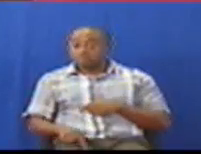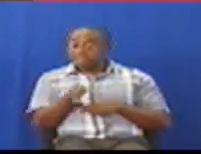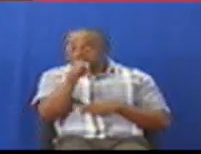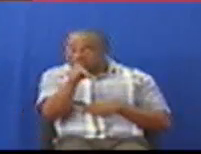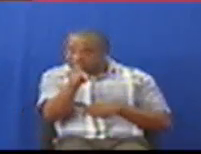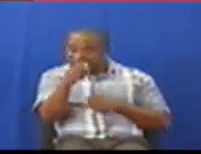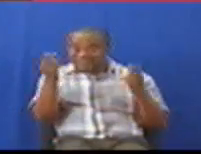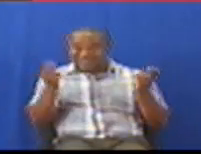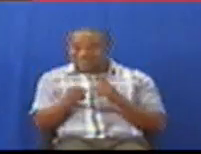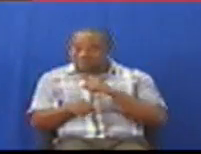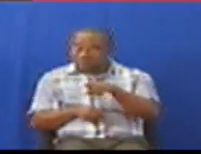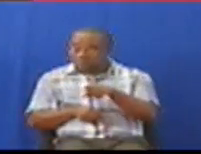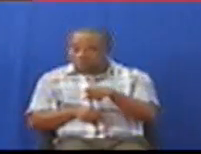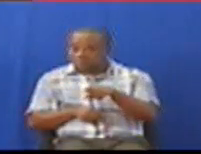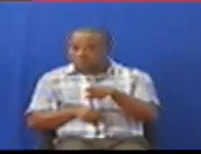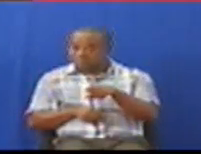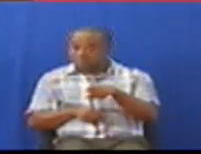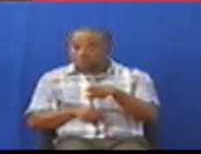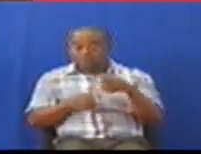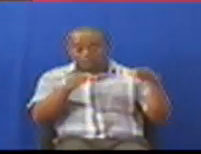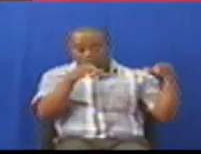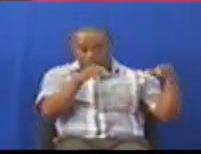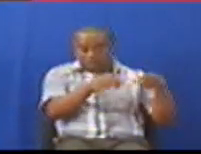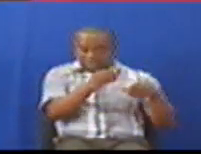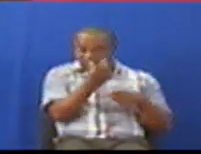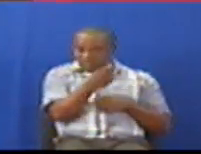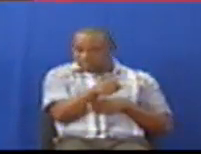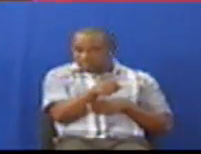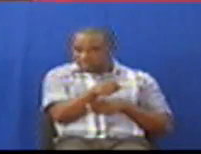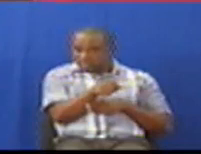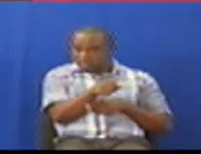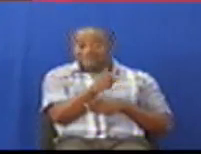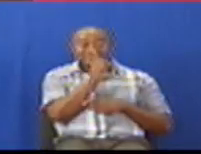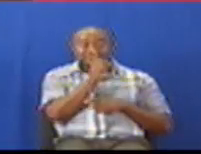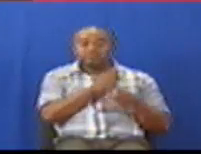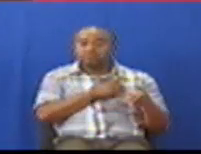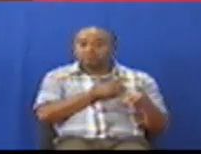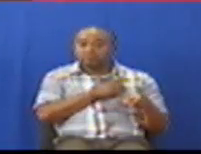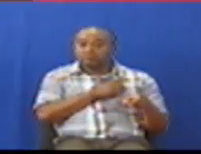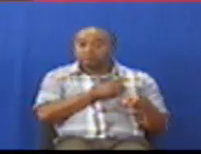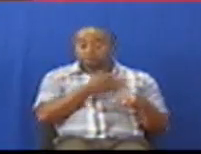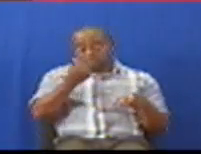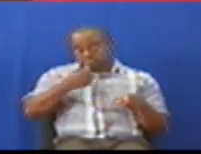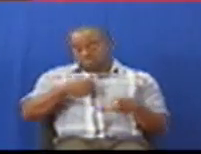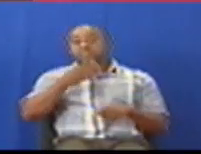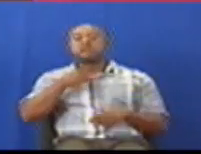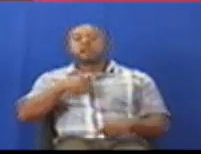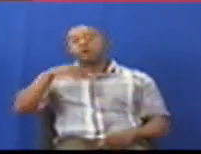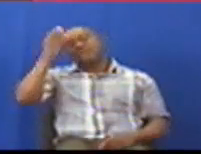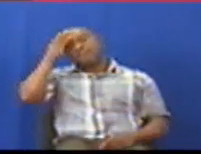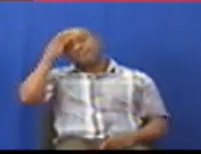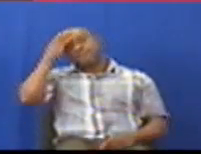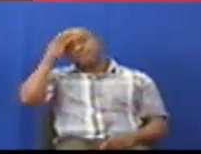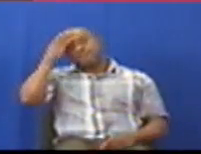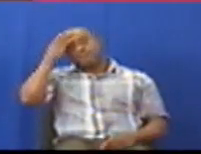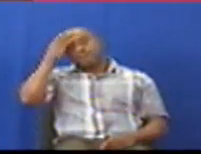kwamba nani kamati ya fedha ni siri. Sasa mimi nilitaka kujua kwamba kwa nini